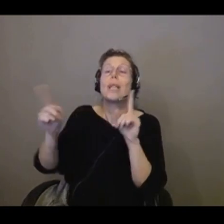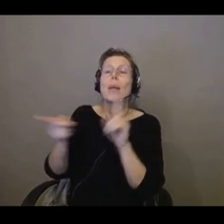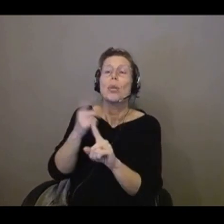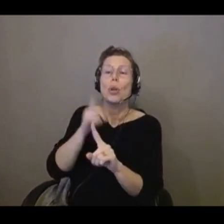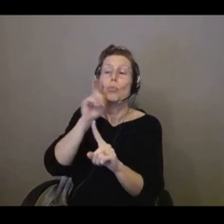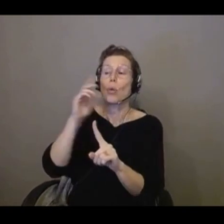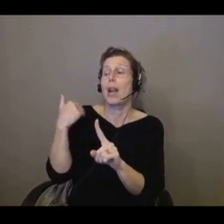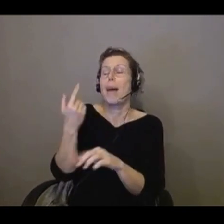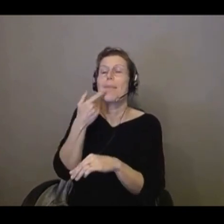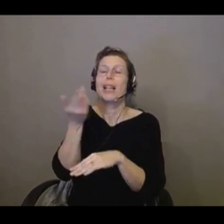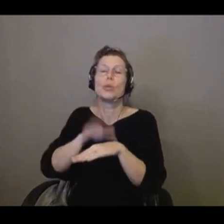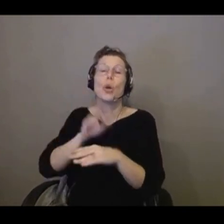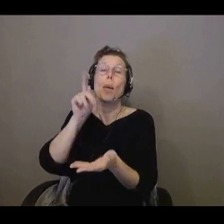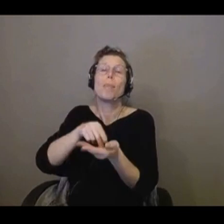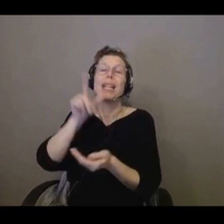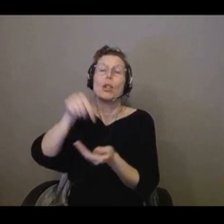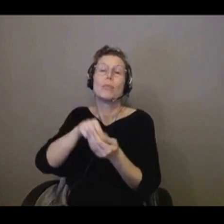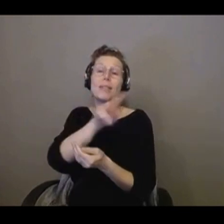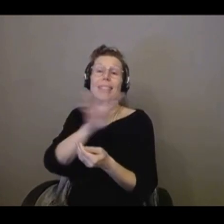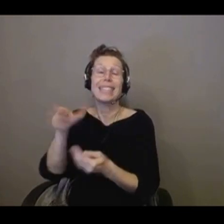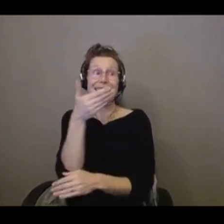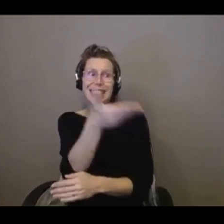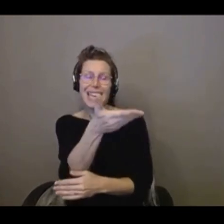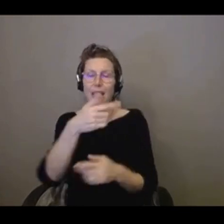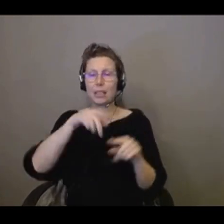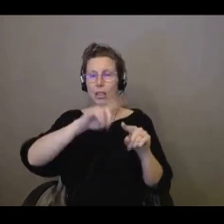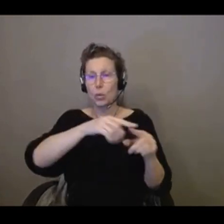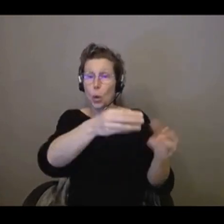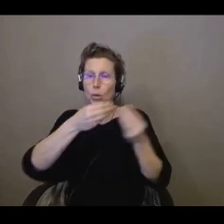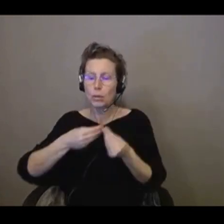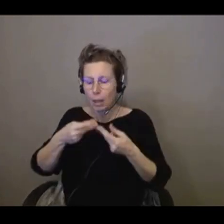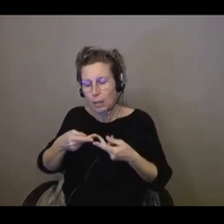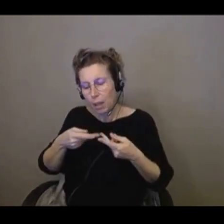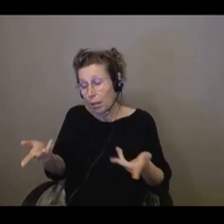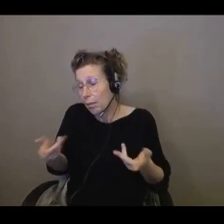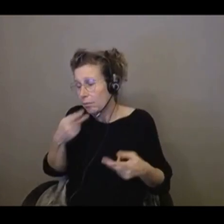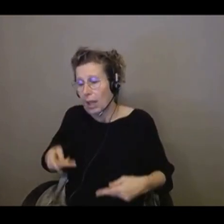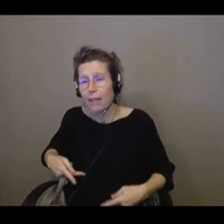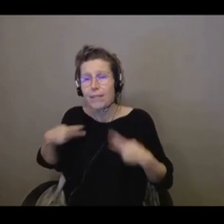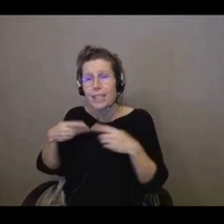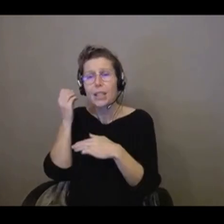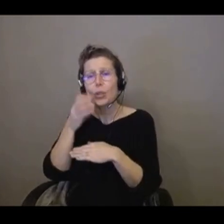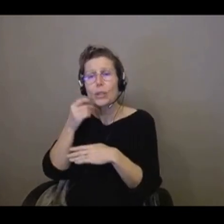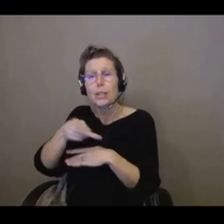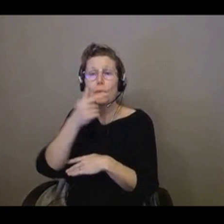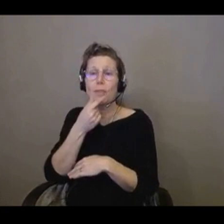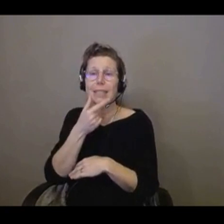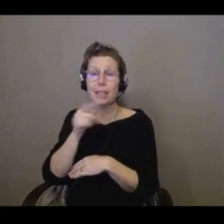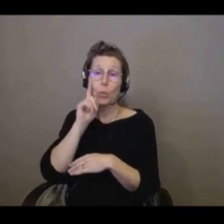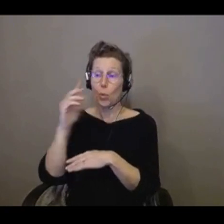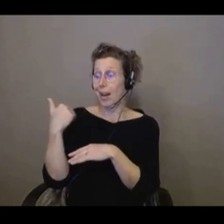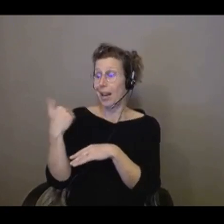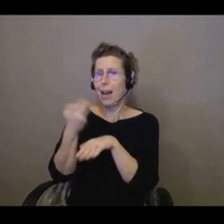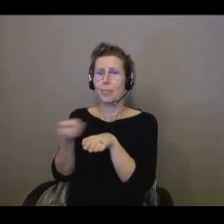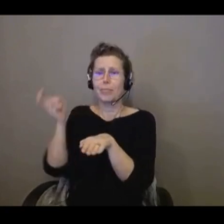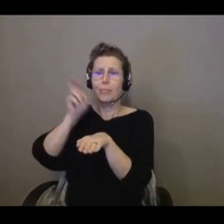c'est des choses qui améliorent vraiment notre quotidien. Et là, j'ai vu tout à l'heure, enfin, j'ai pris un Uber, on m'a fait venir avec un Uber Access, et je sais que Uber Access, G7